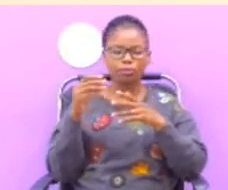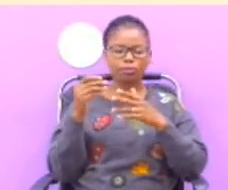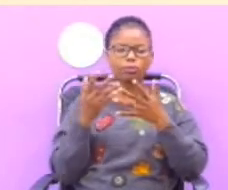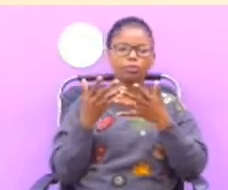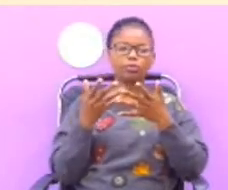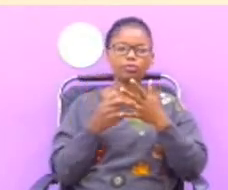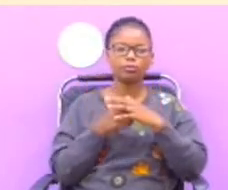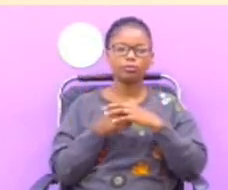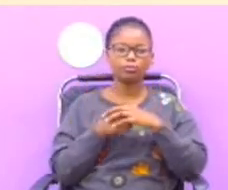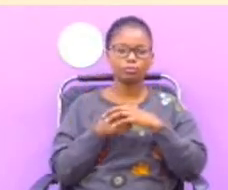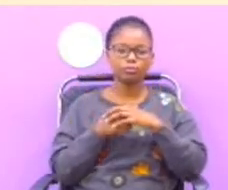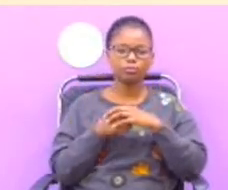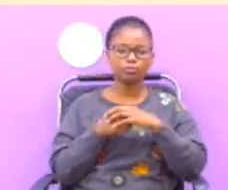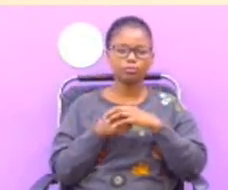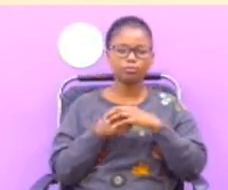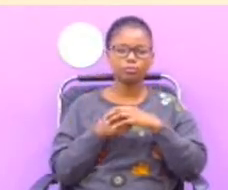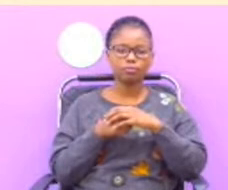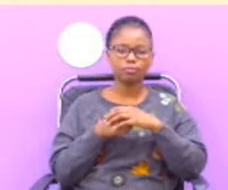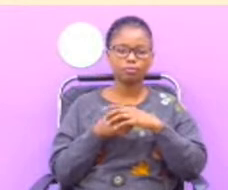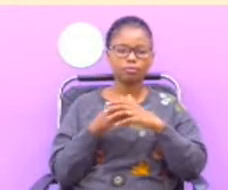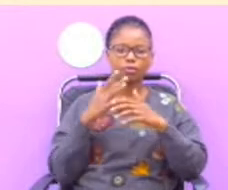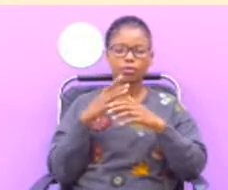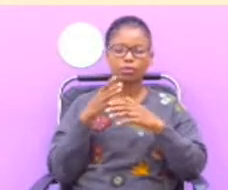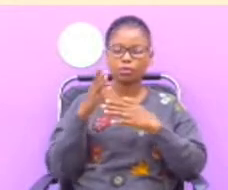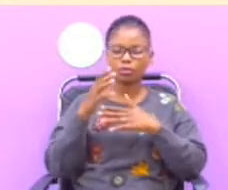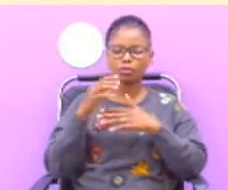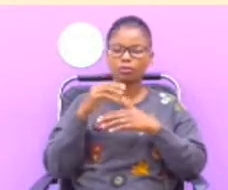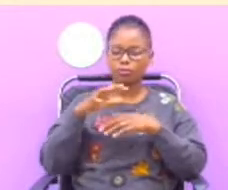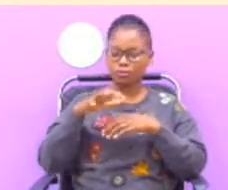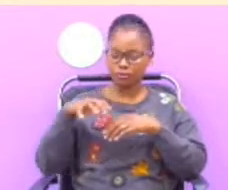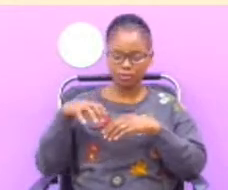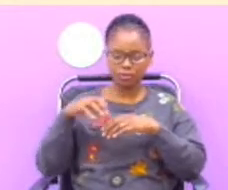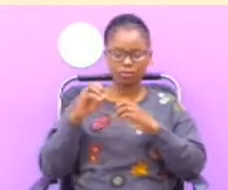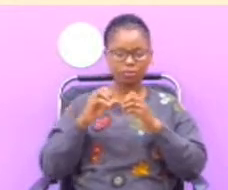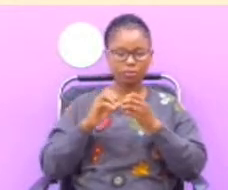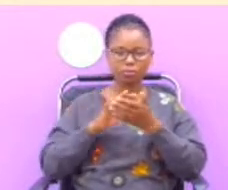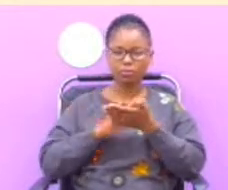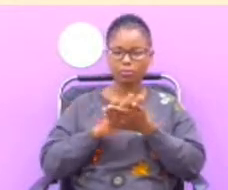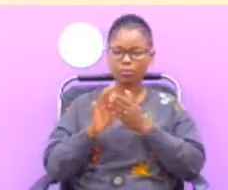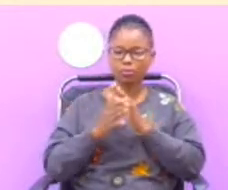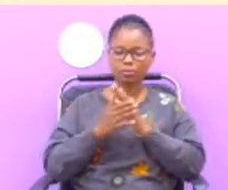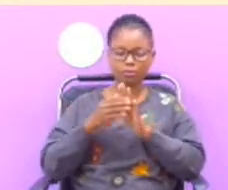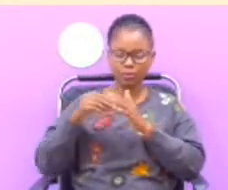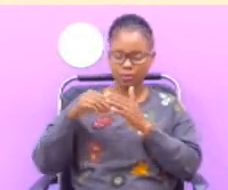ngakinya na gaida rera hefia no no dirathi na ndire kindu muhuko